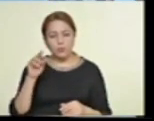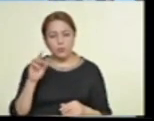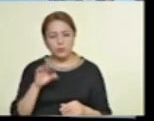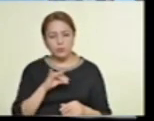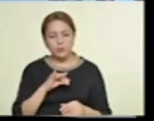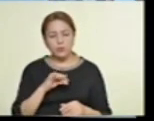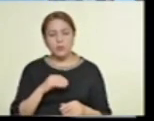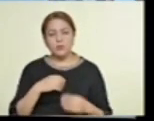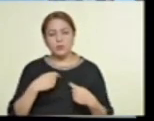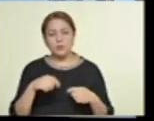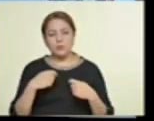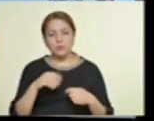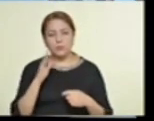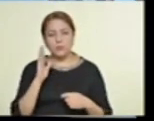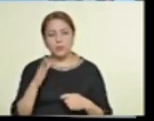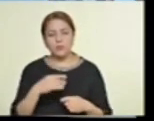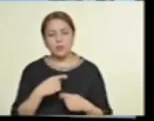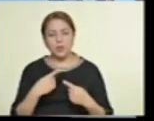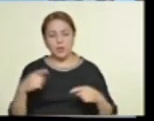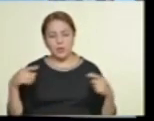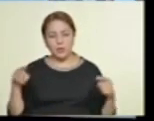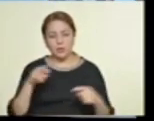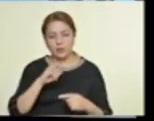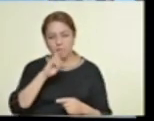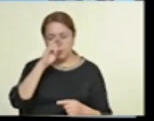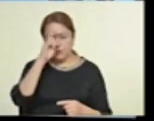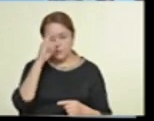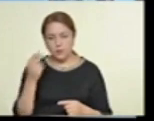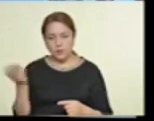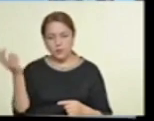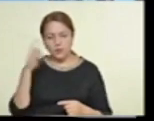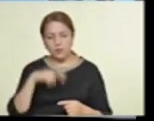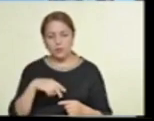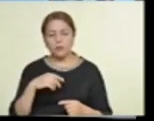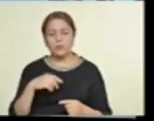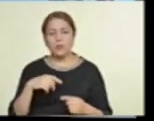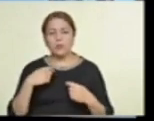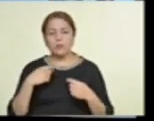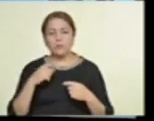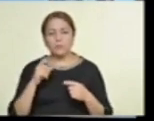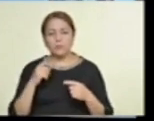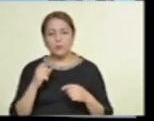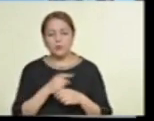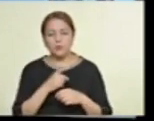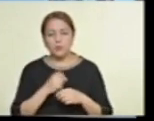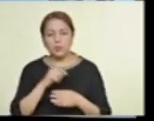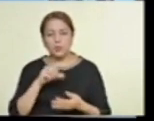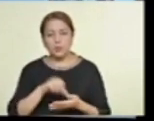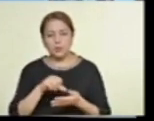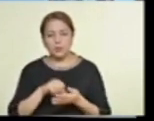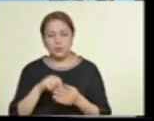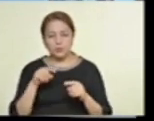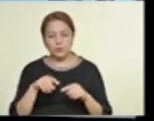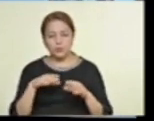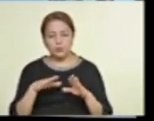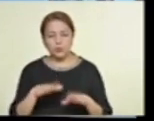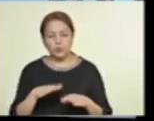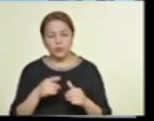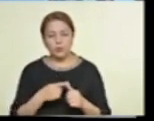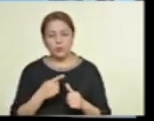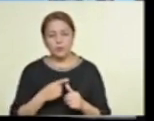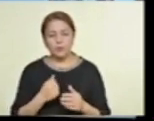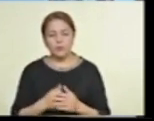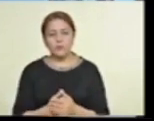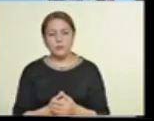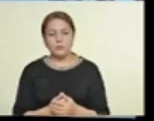turli mamlakat savdogarlari qatnashadigan va mol sotish va ayirboshlash joyi nomi hisoblanar ekan.